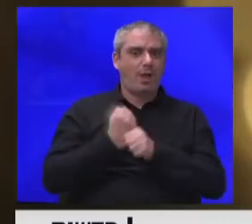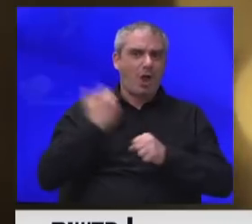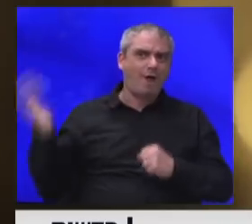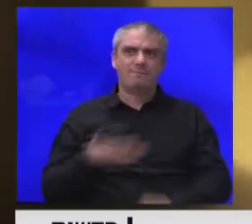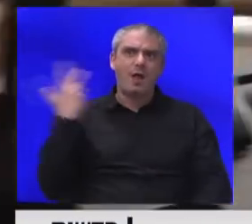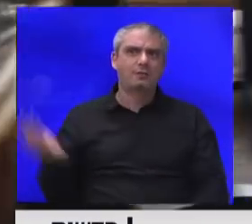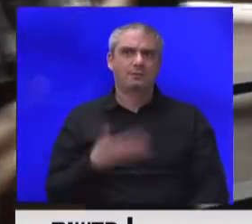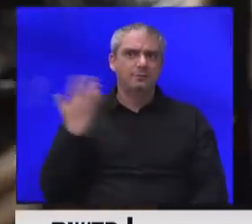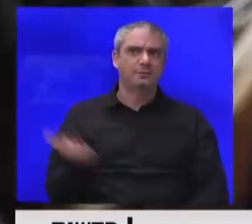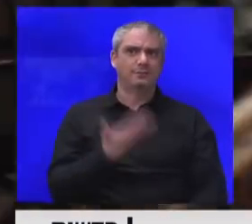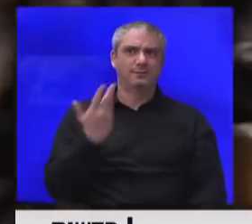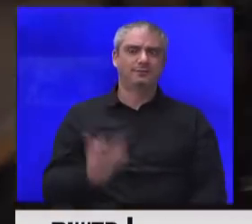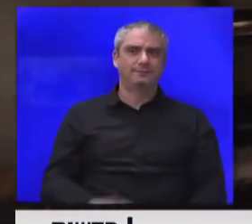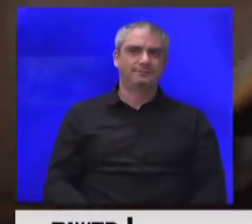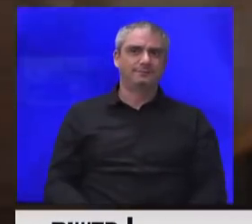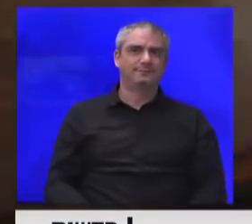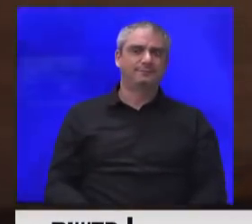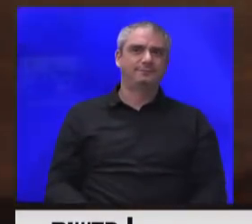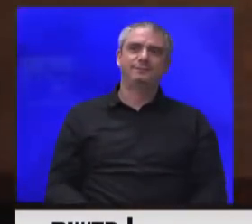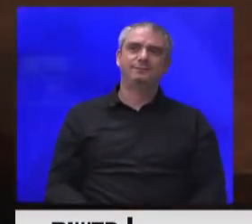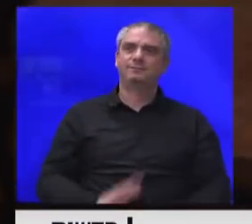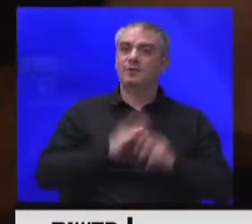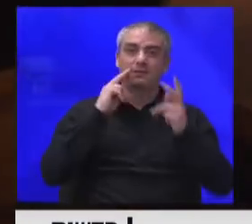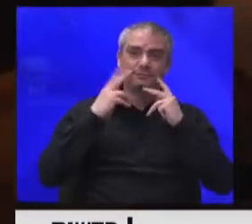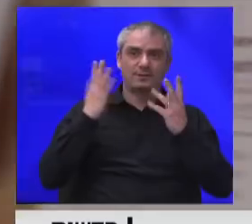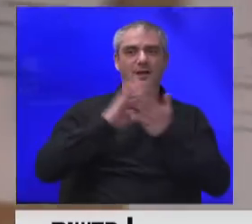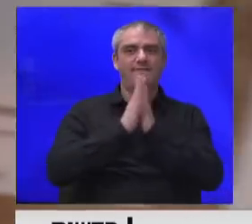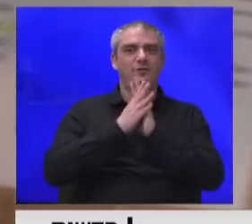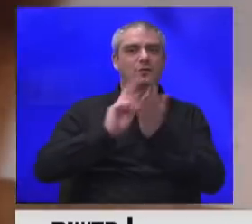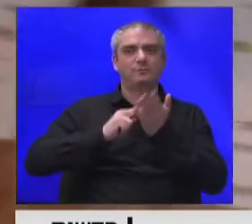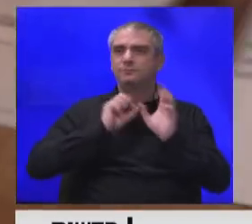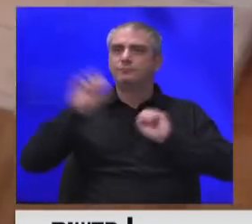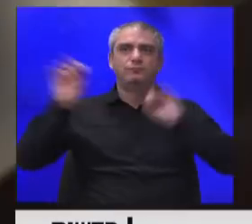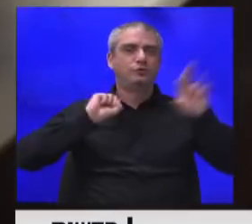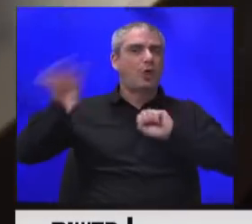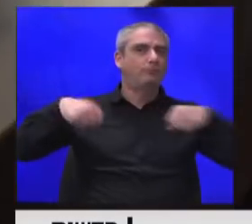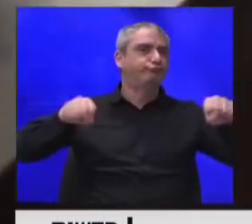שוקק חיים. כל המסעדה הפכנו לאיזשהו חמל של משלוחים.